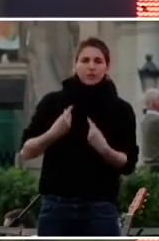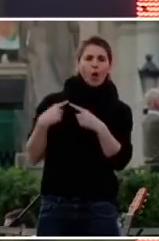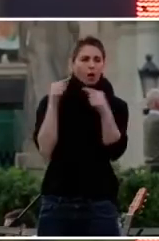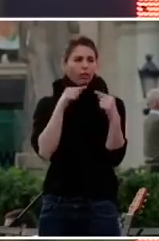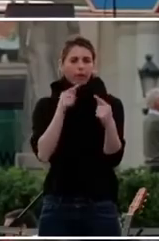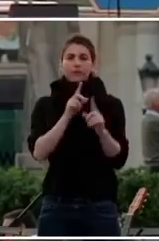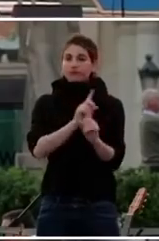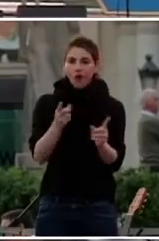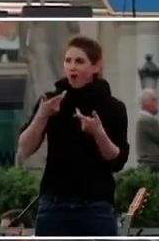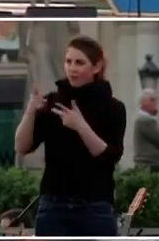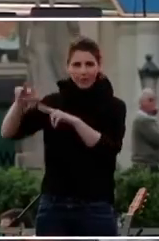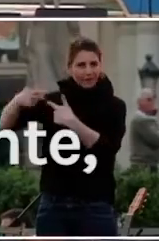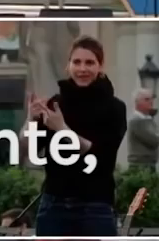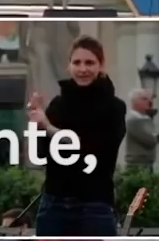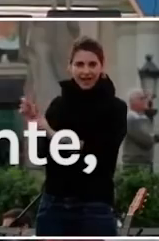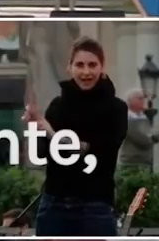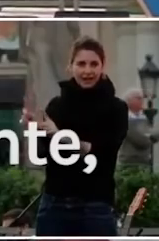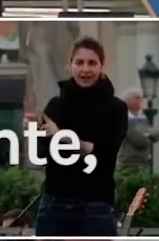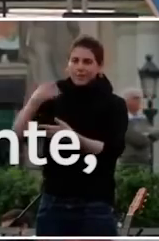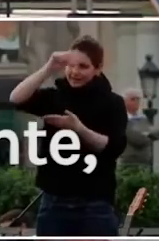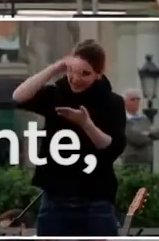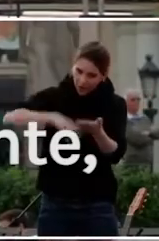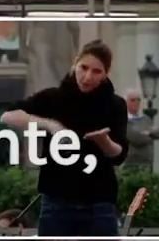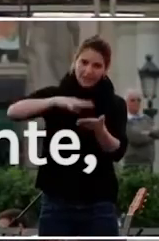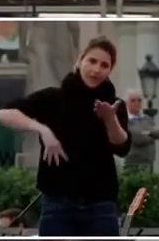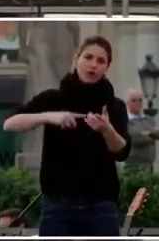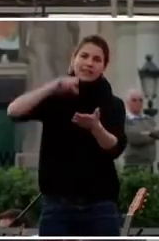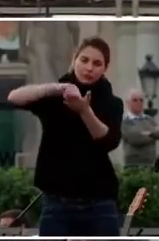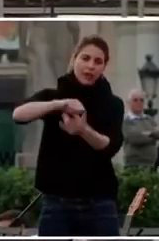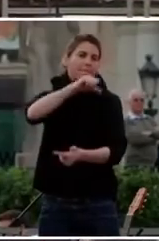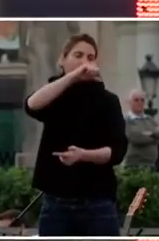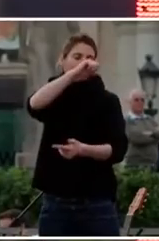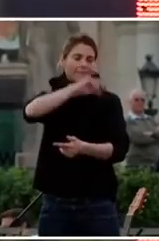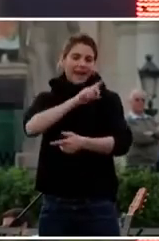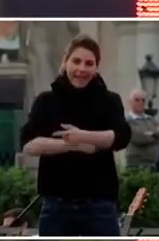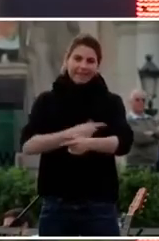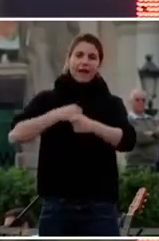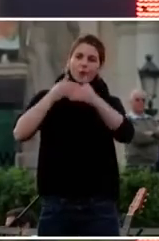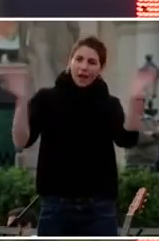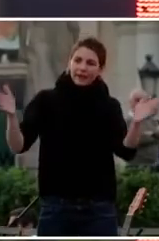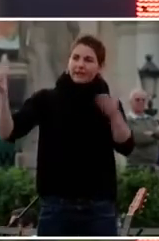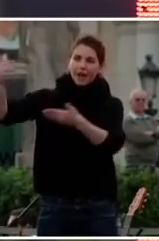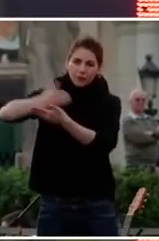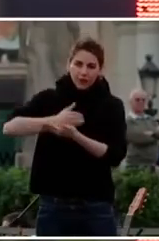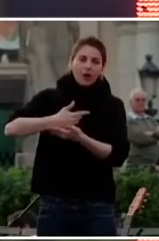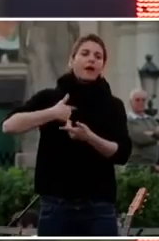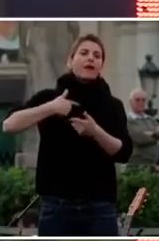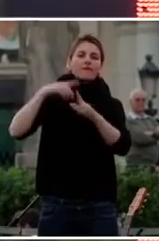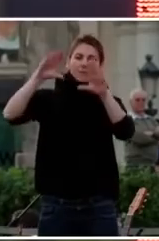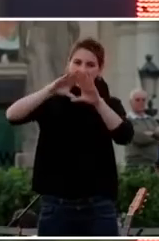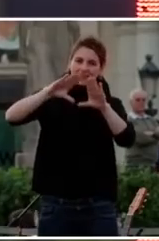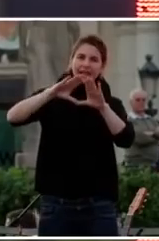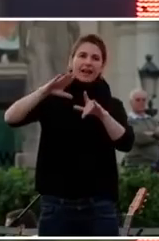podem permetre. Barcelona ha de ser més que mai ciutat valenta, ciutat oberta, ciutat acollidora, ciutat